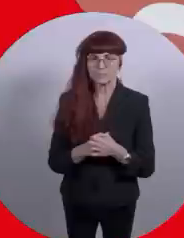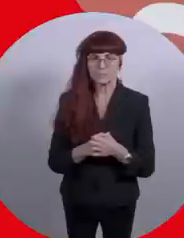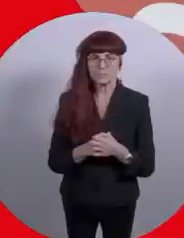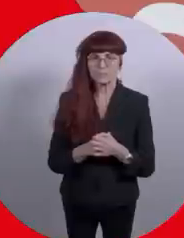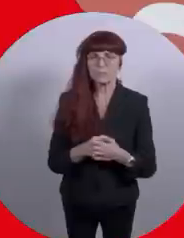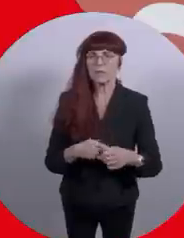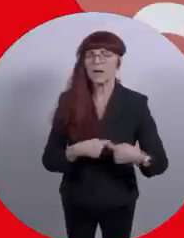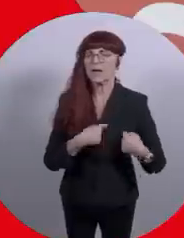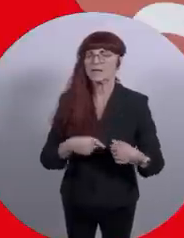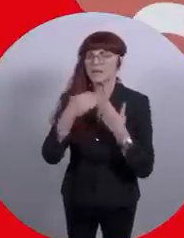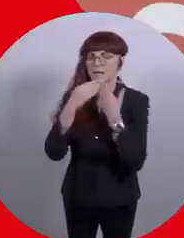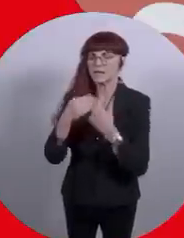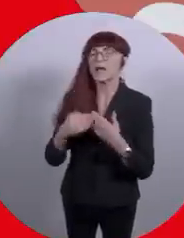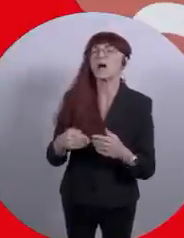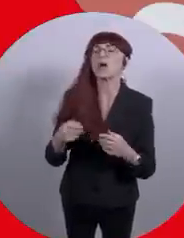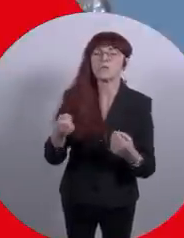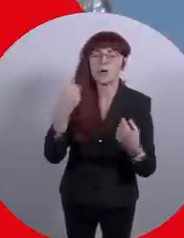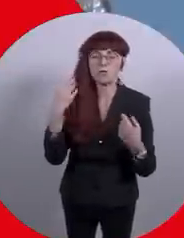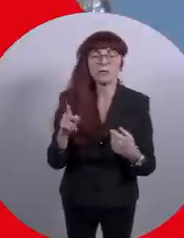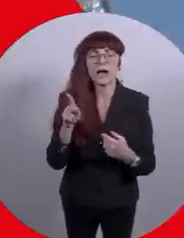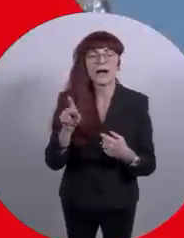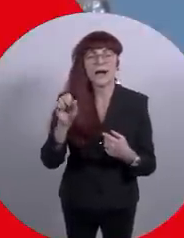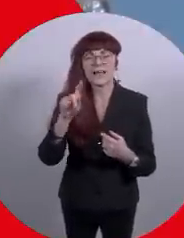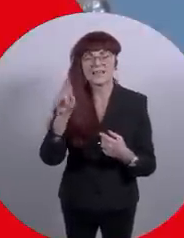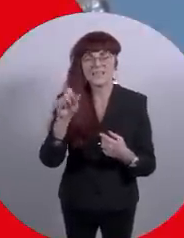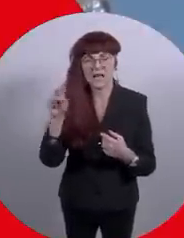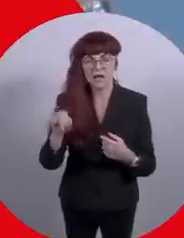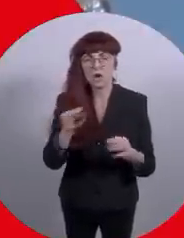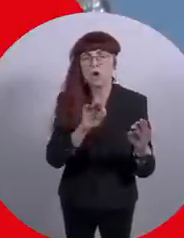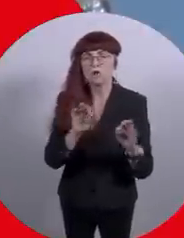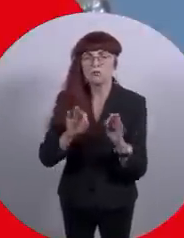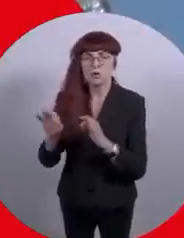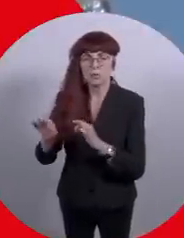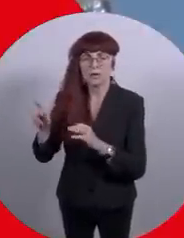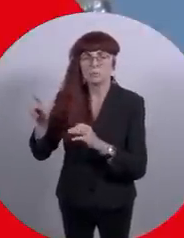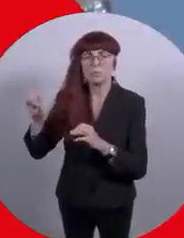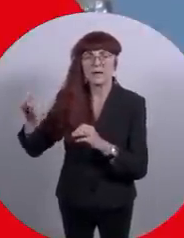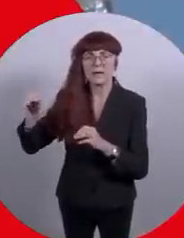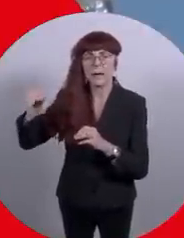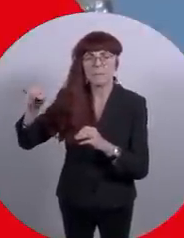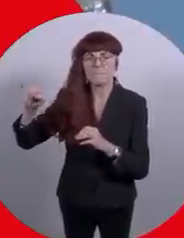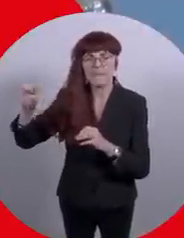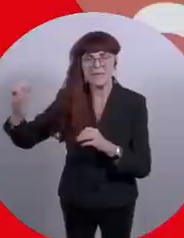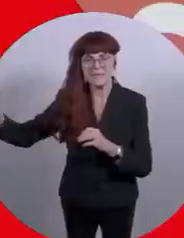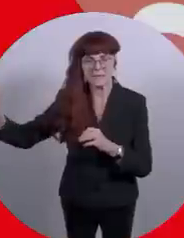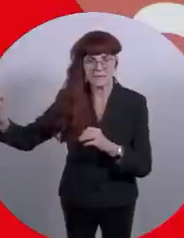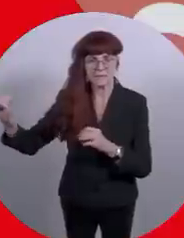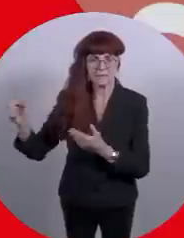herzlichen Dank Wolfgang Katzian am Wort und im Vorbereitung Petra mies